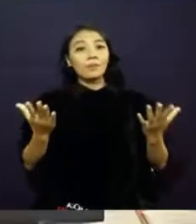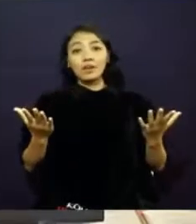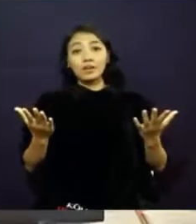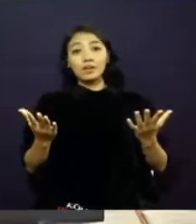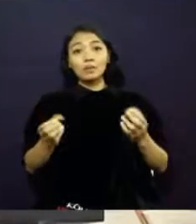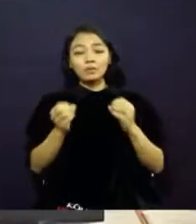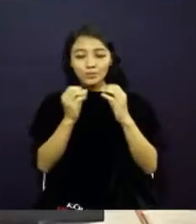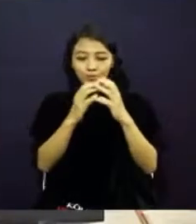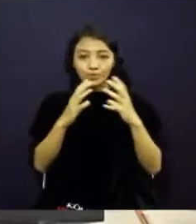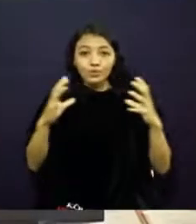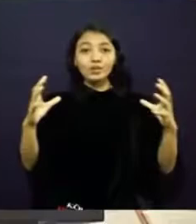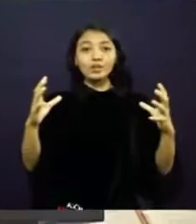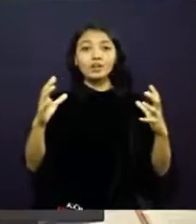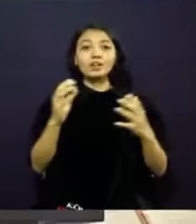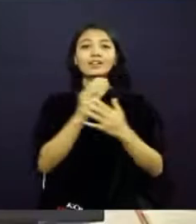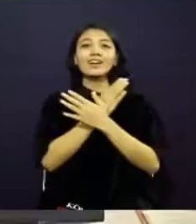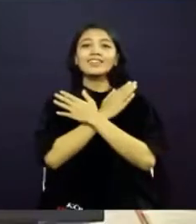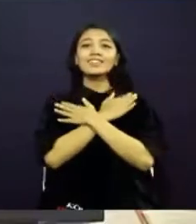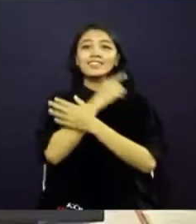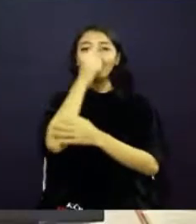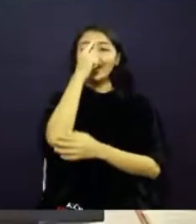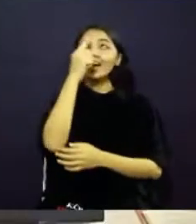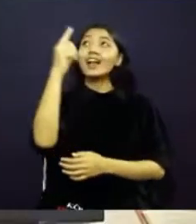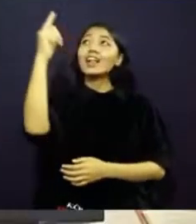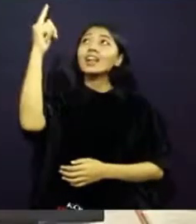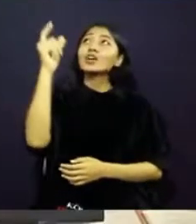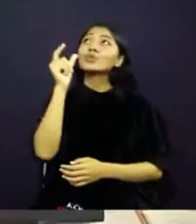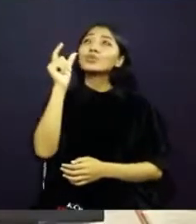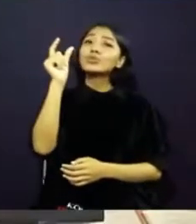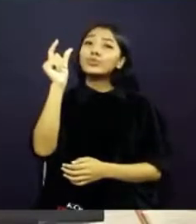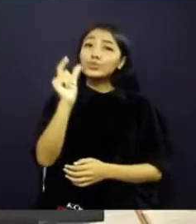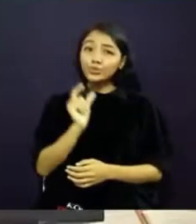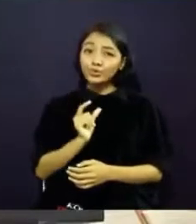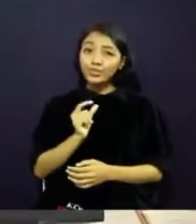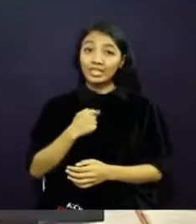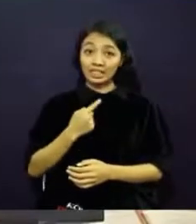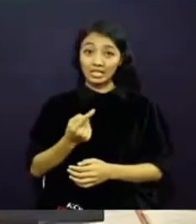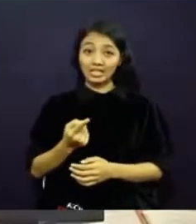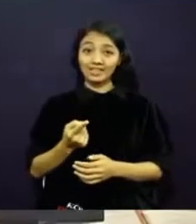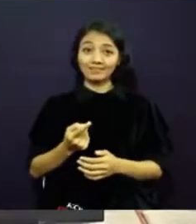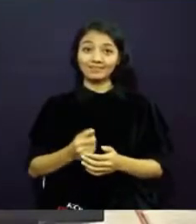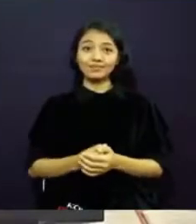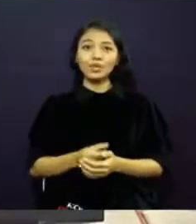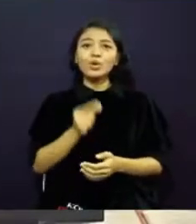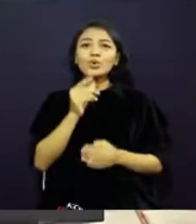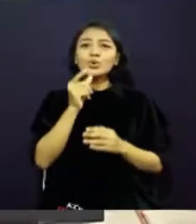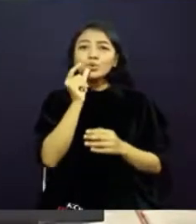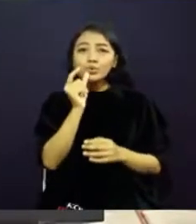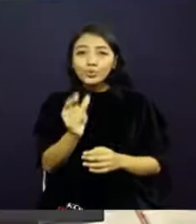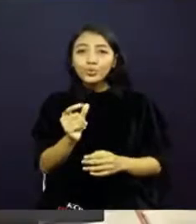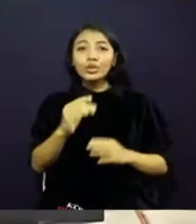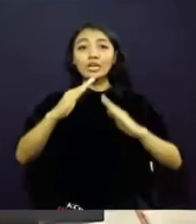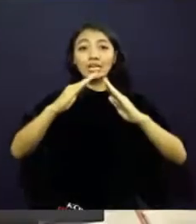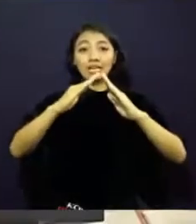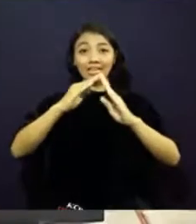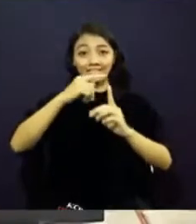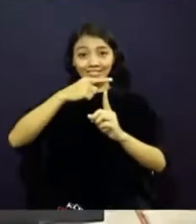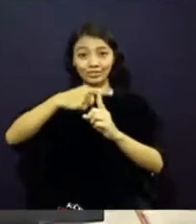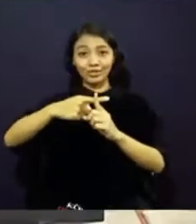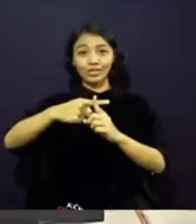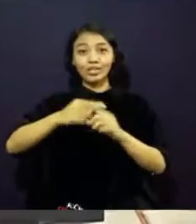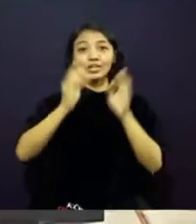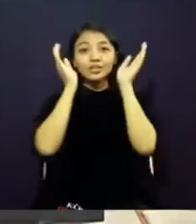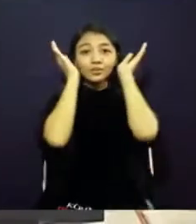kasih Allah kepada kita Hai kepada gereja keuskupan Bogor